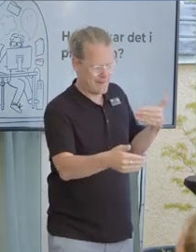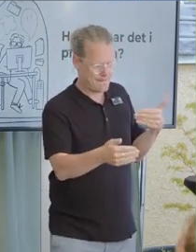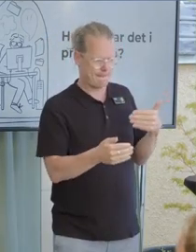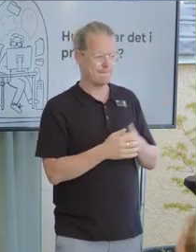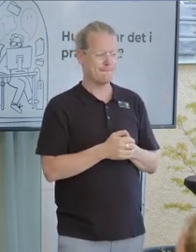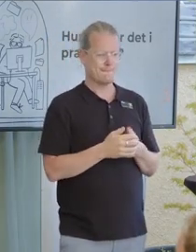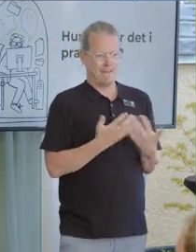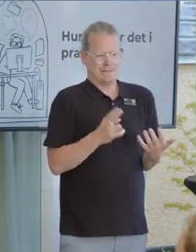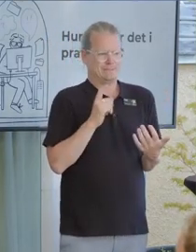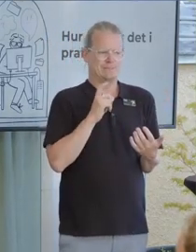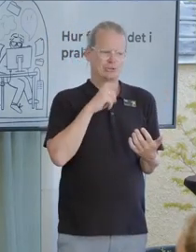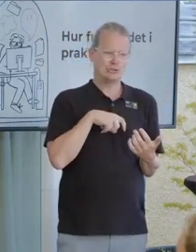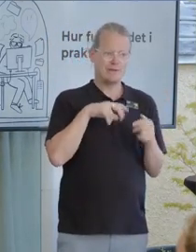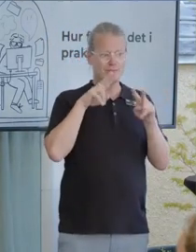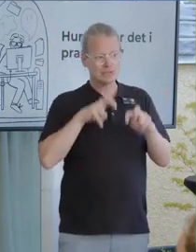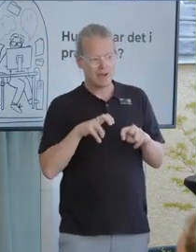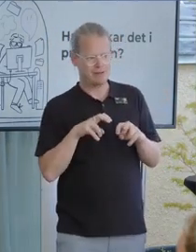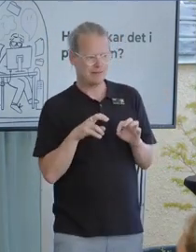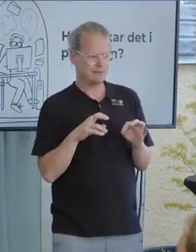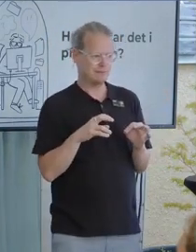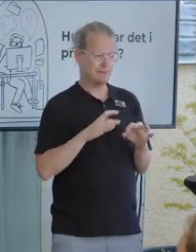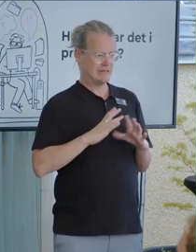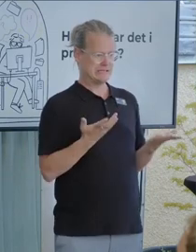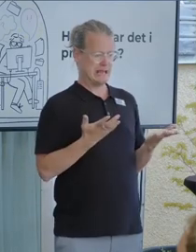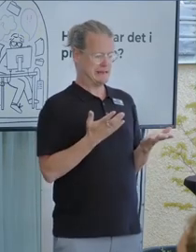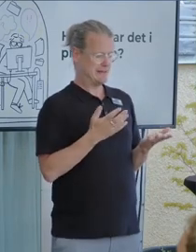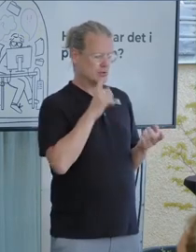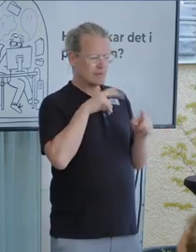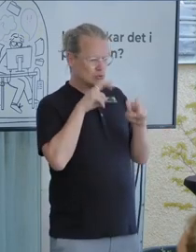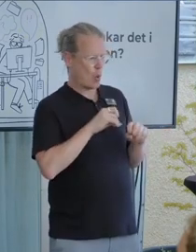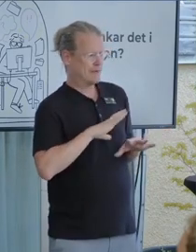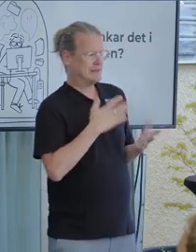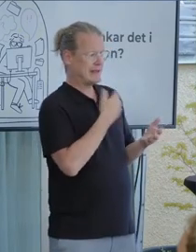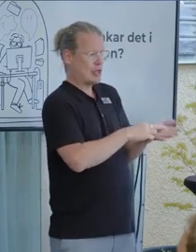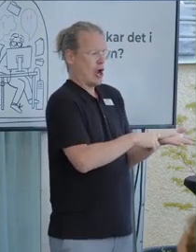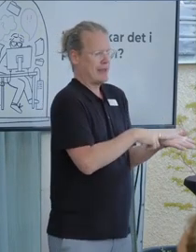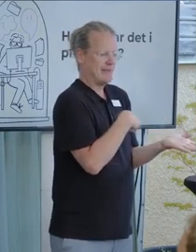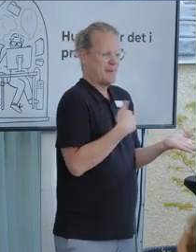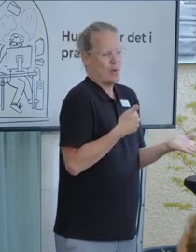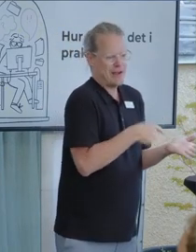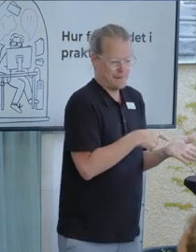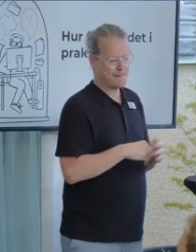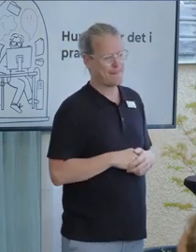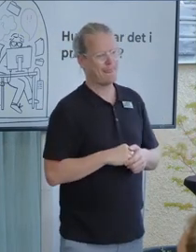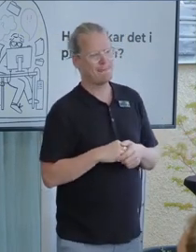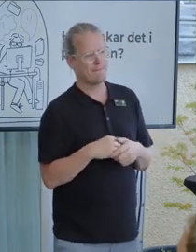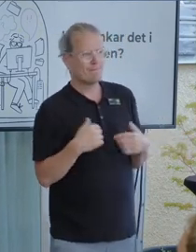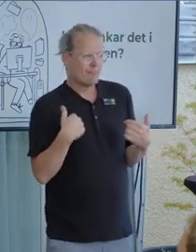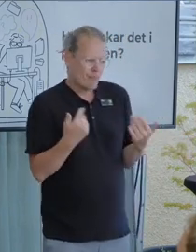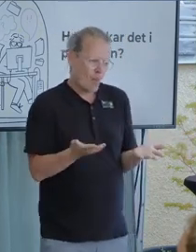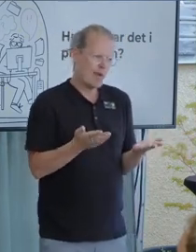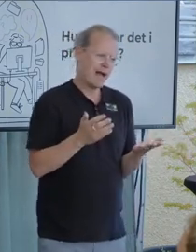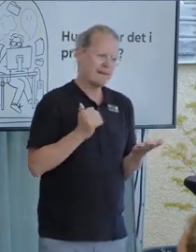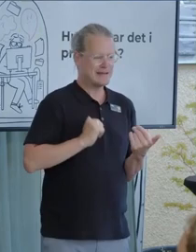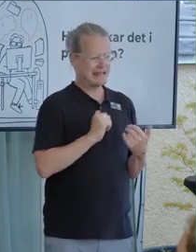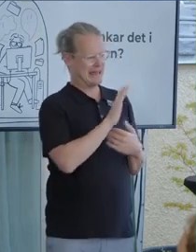ha tillgång till de faktiska källtexterna så blir det också det går inte att